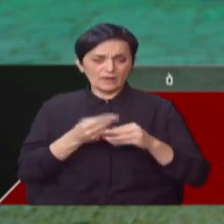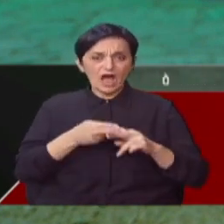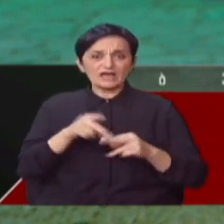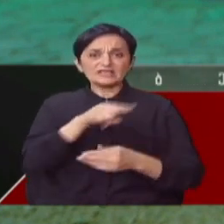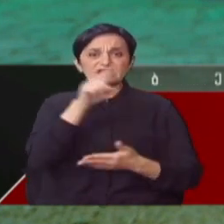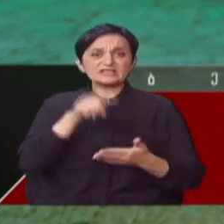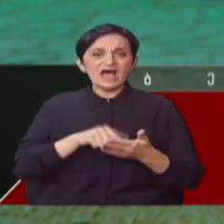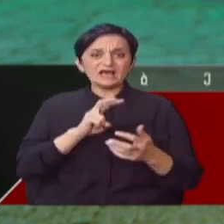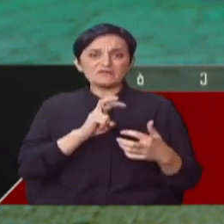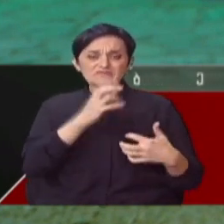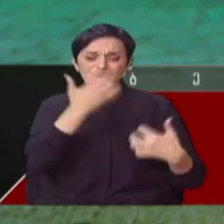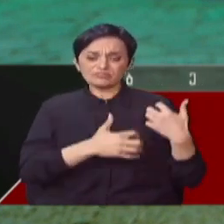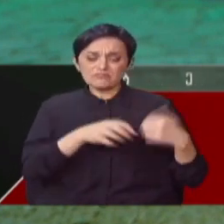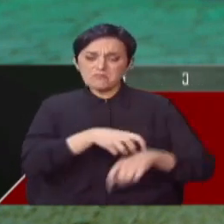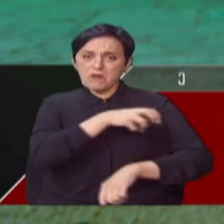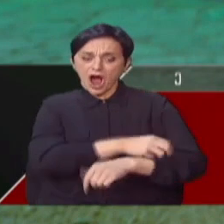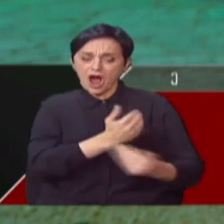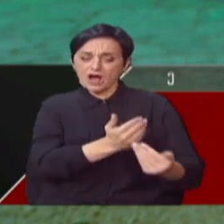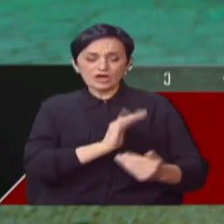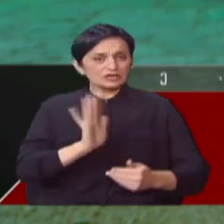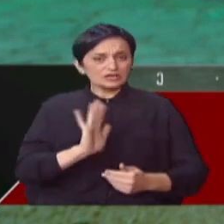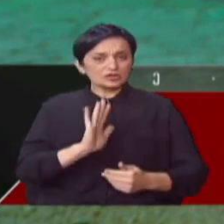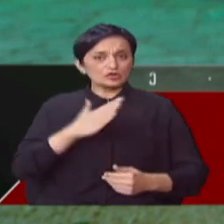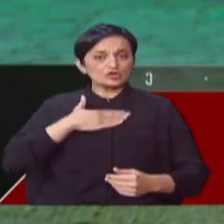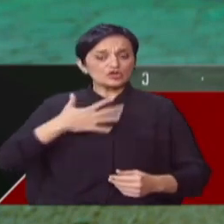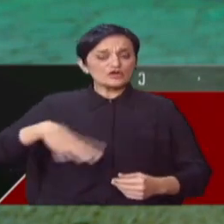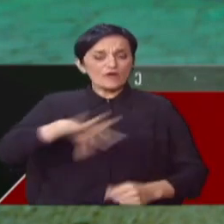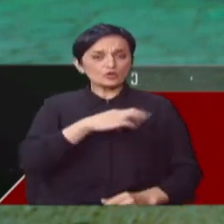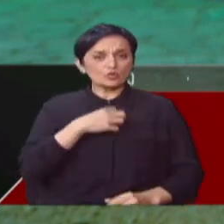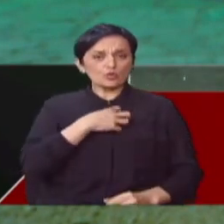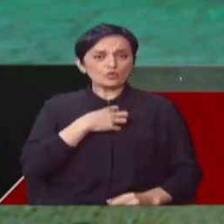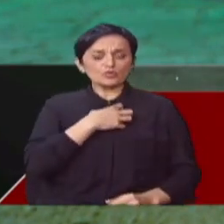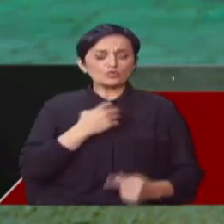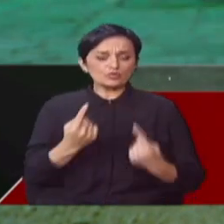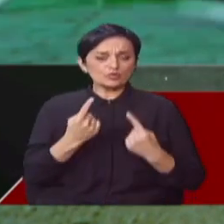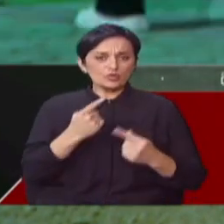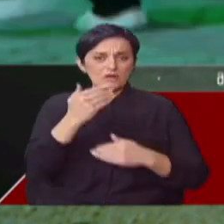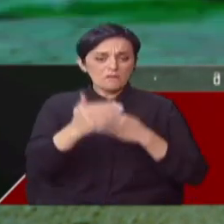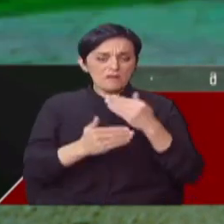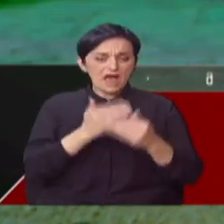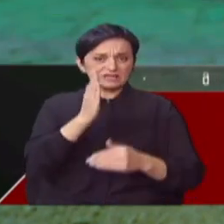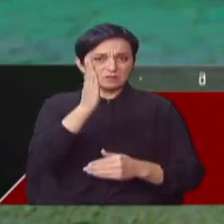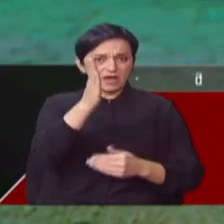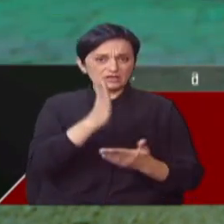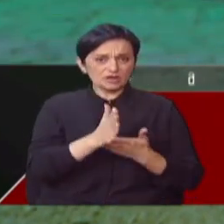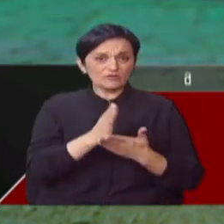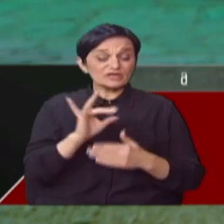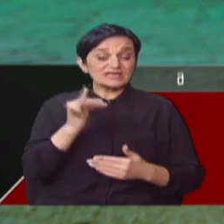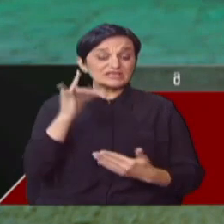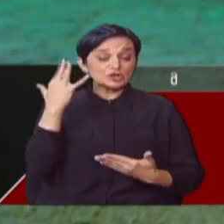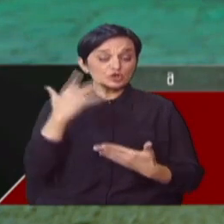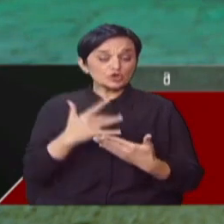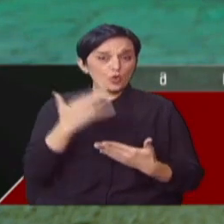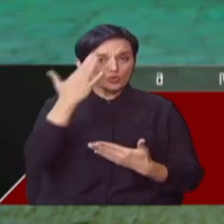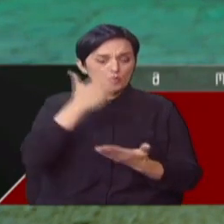არის ზეპარტიული, ეს არის ჩვენი ქვეყნის უმთავრესი და უმნიშვნელოვანესი პერსპექტივა, რომელიც არის ისტორიული